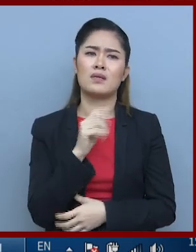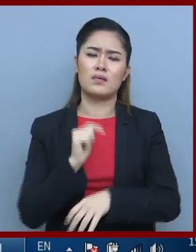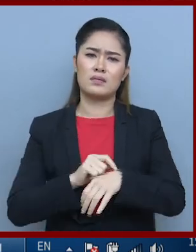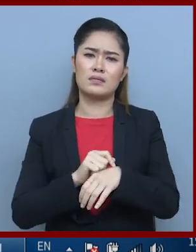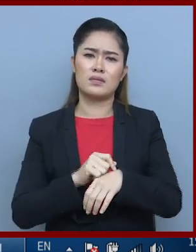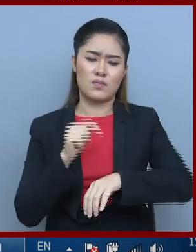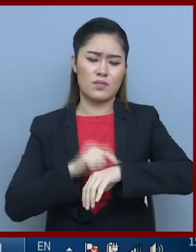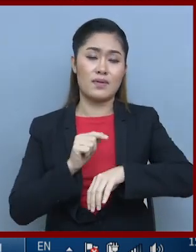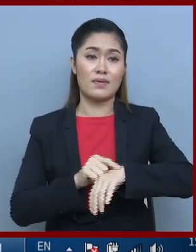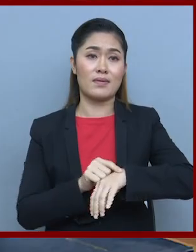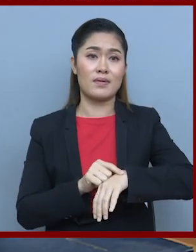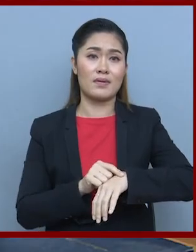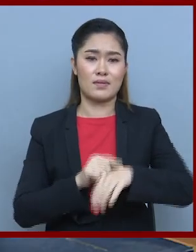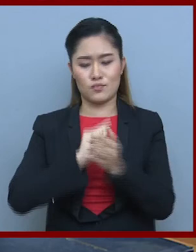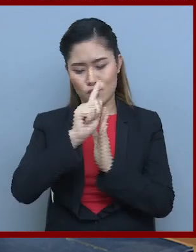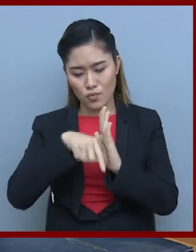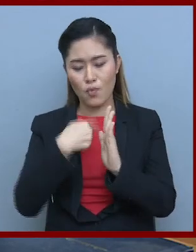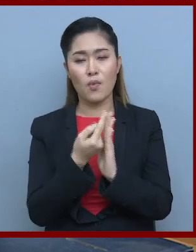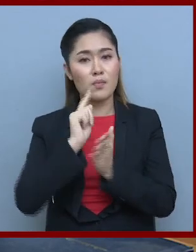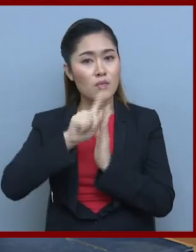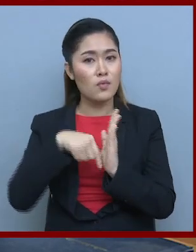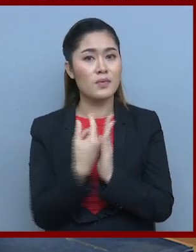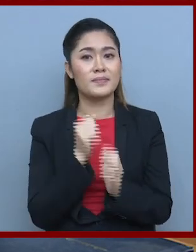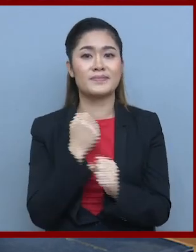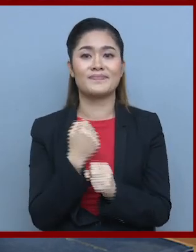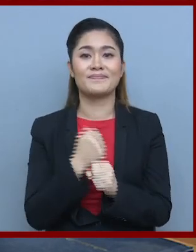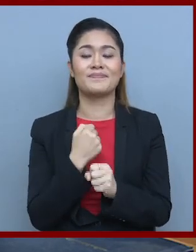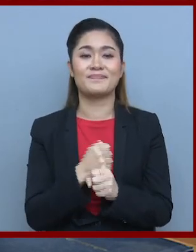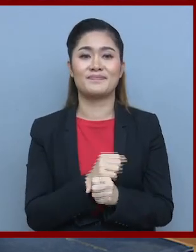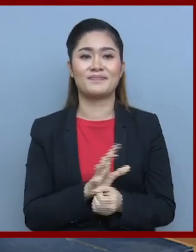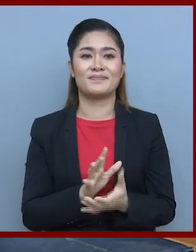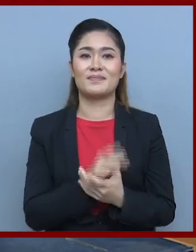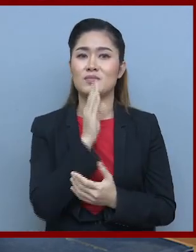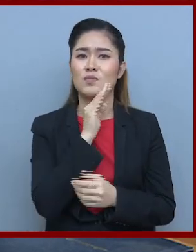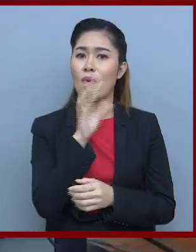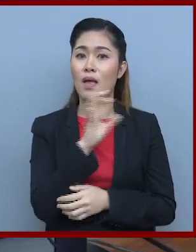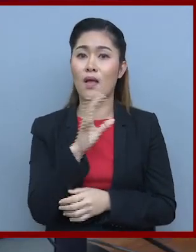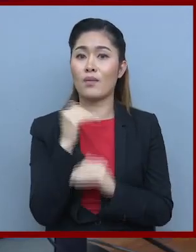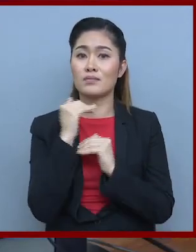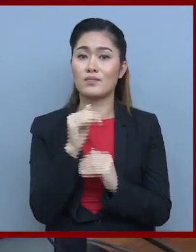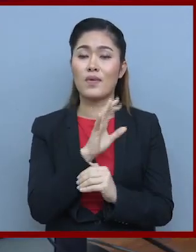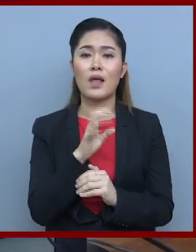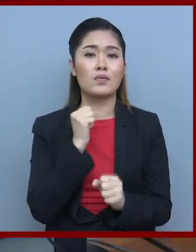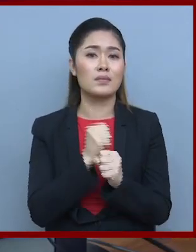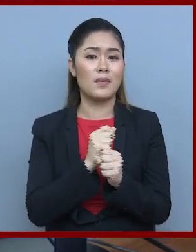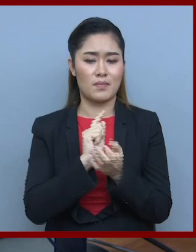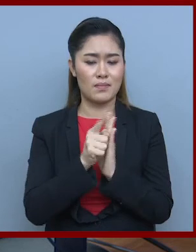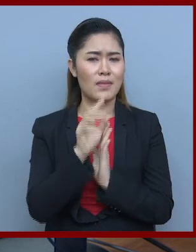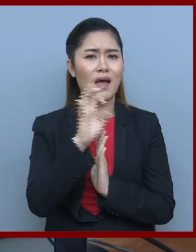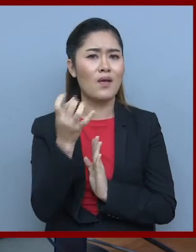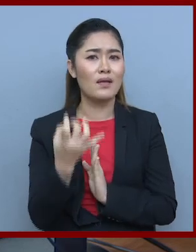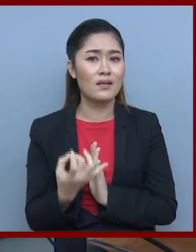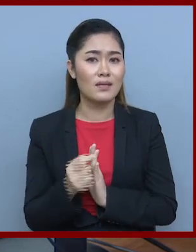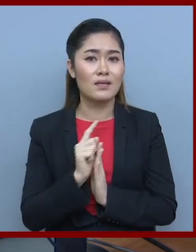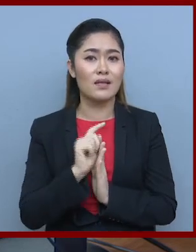ช่วงระยะเวลาวงรอบในการทำงานหน่วยเป็นมิลลิเซกถ้าเซต500อย่างนี้หมายความว่าทำงานทุกๆ500อะ